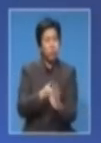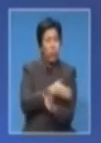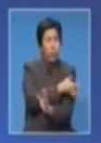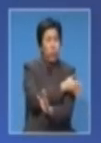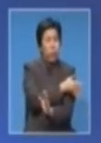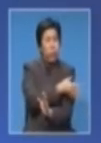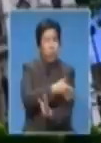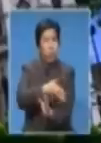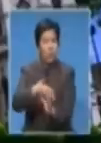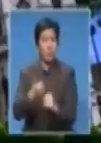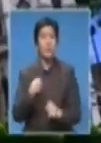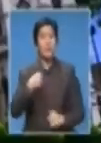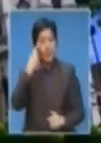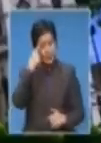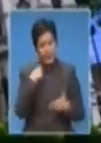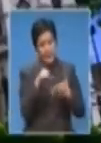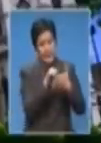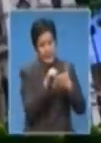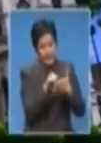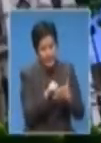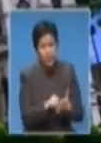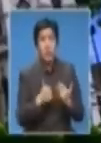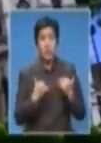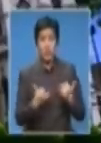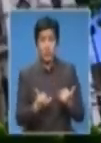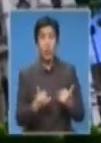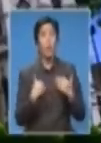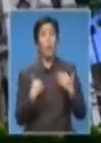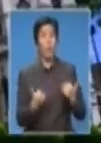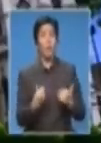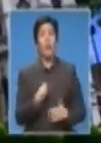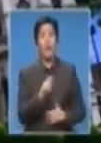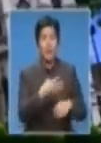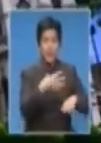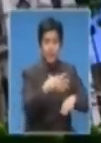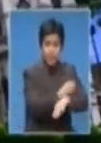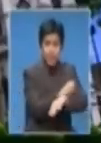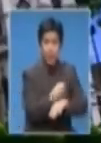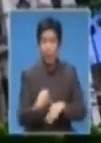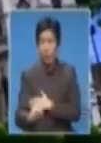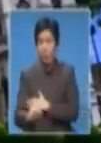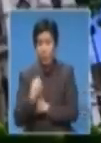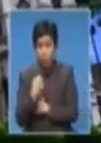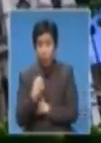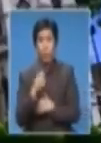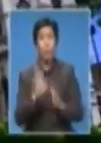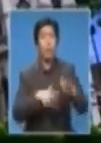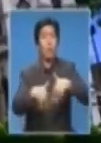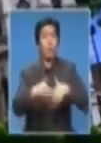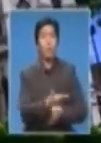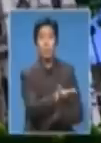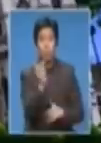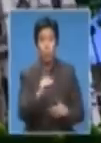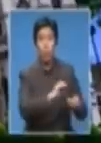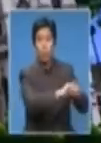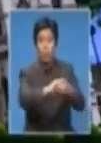านานแล้วฝ่ายความมั่นคงเขาพยายามแก้มาอยู่ตลอดนะครับวันนี้ก็ต้องให้ทั้งฝ่ายการเมืองฝ่ายความมั่นคง แล้วก็ประชาชนทุกภาคส่วนมาร่วมมือกันทั้งหม